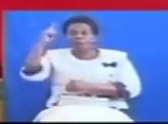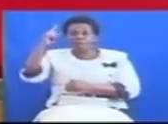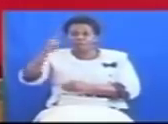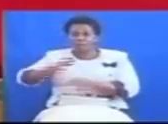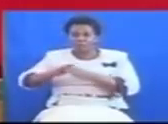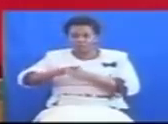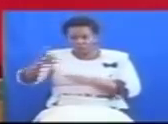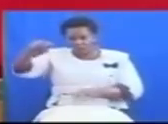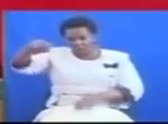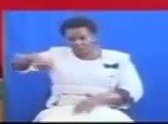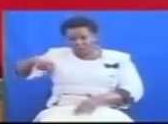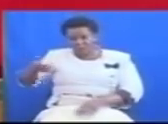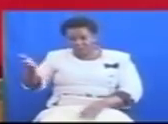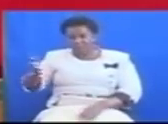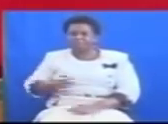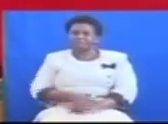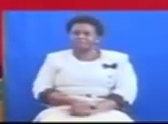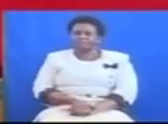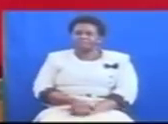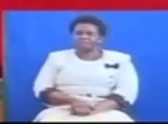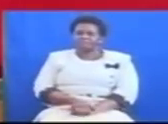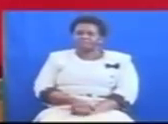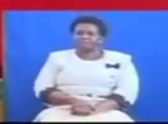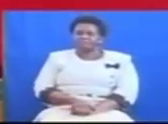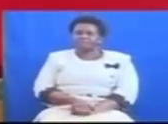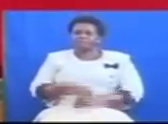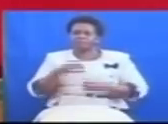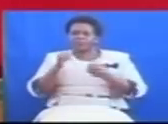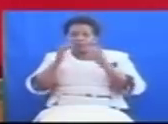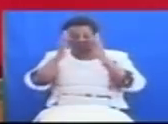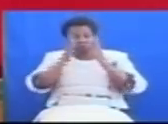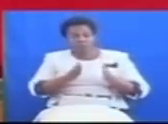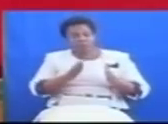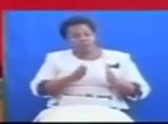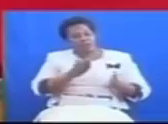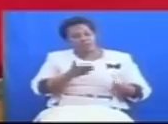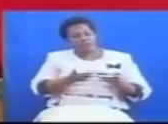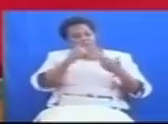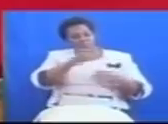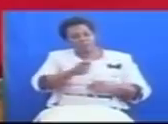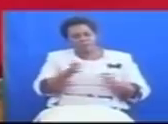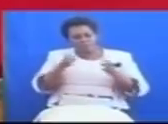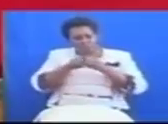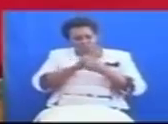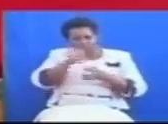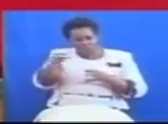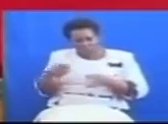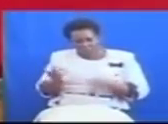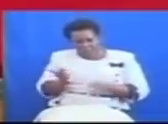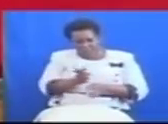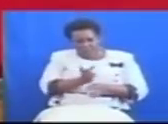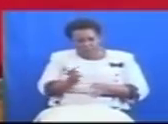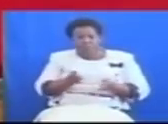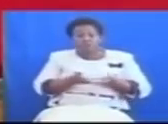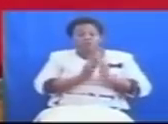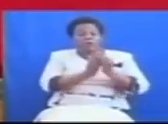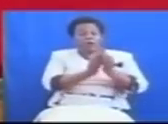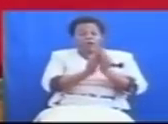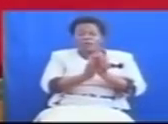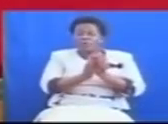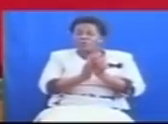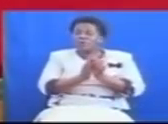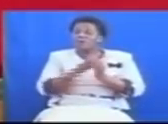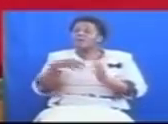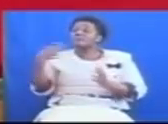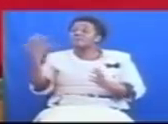ya mifuko ya plastiki katika siku zijazo. Mheshimiwa Naibu Spika, katika mikutano hii, wadau na wananchi walishauri